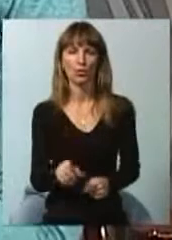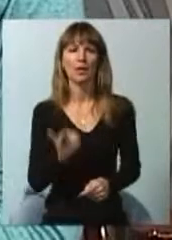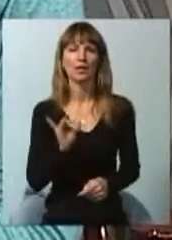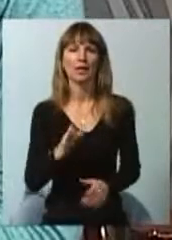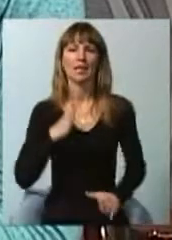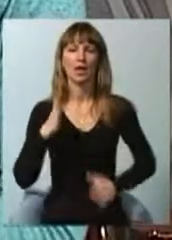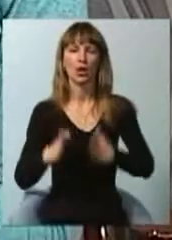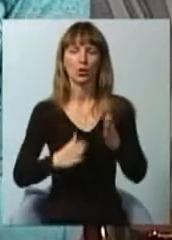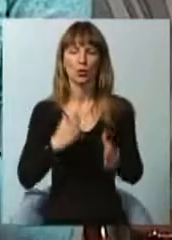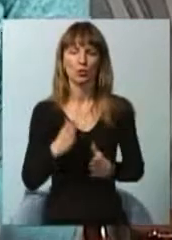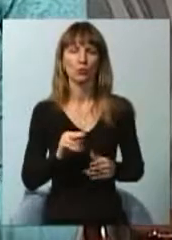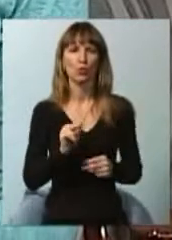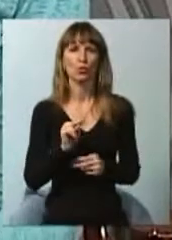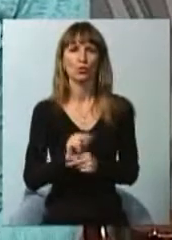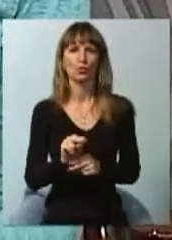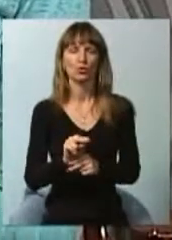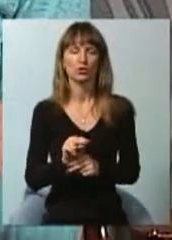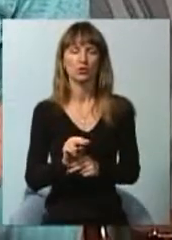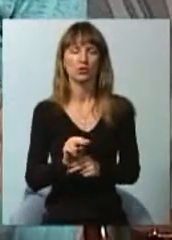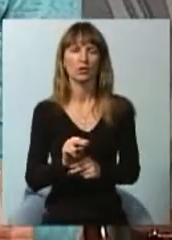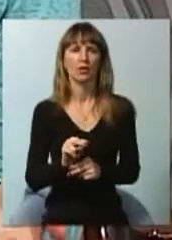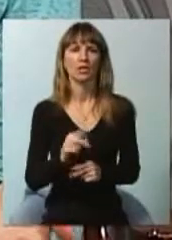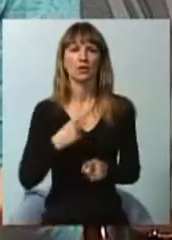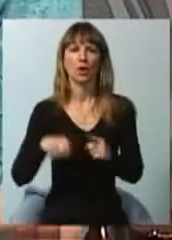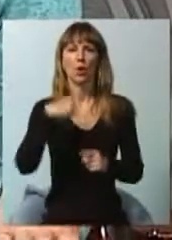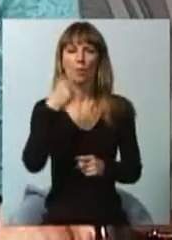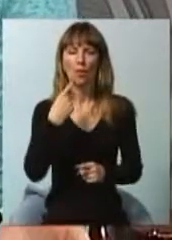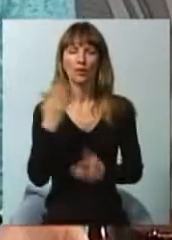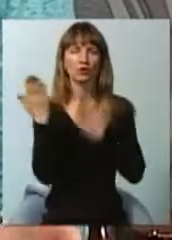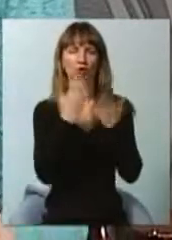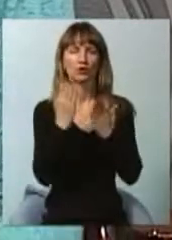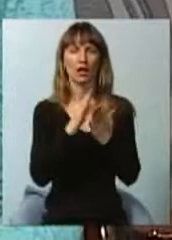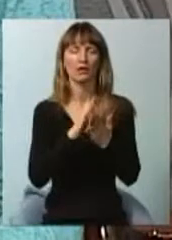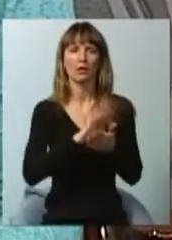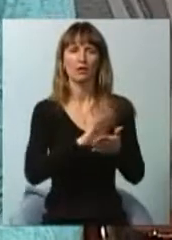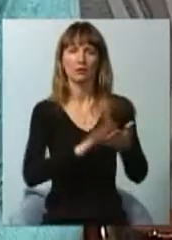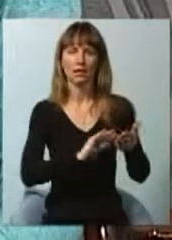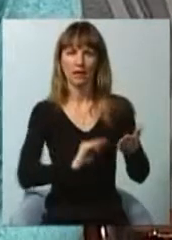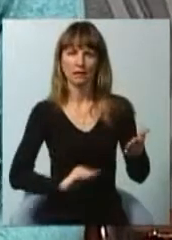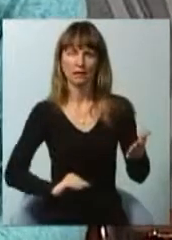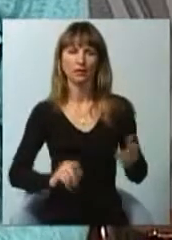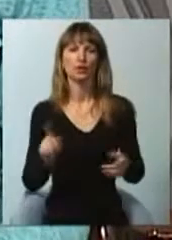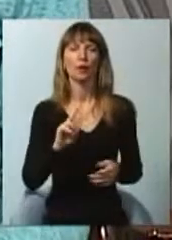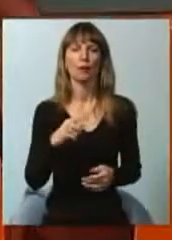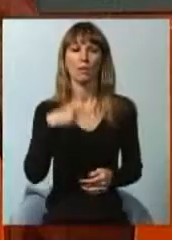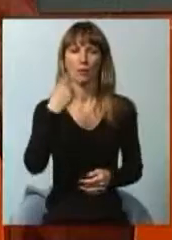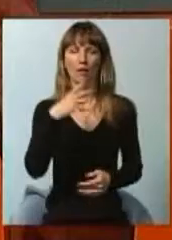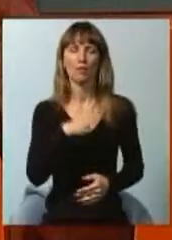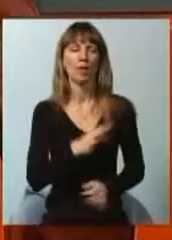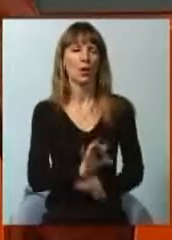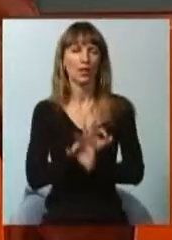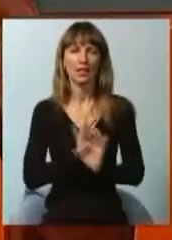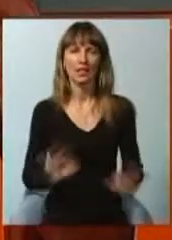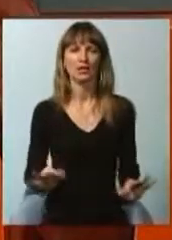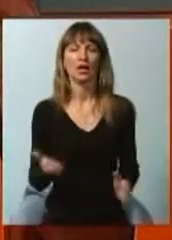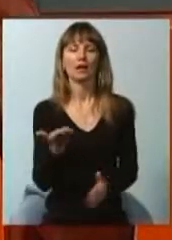і тренують їх вчити скоромовки, читати певні тексти, щоб дикція та вимова у людей була бездоганна. А ти